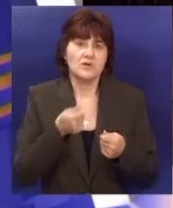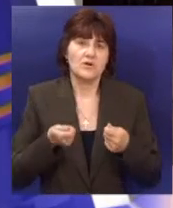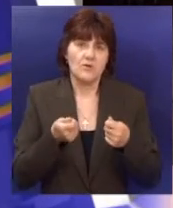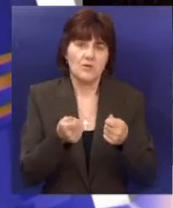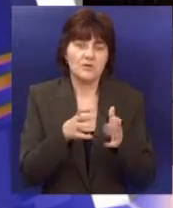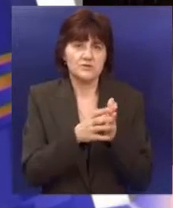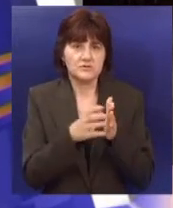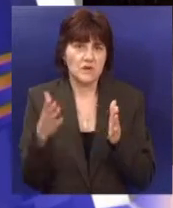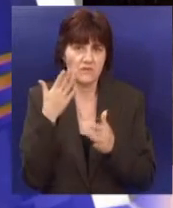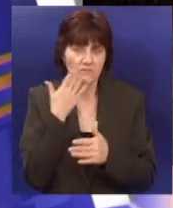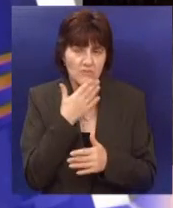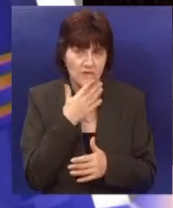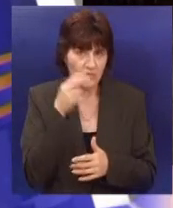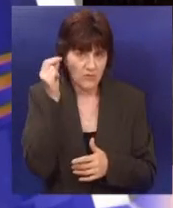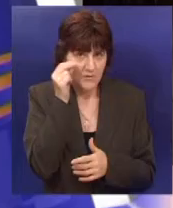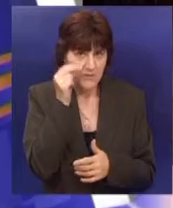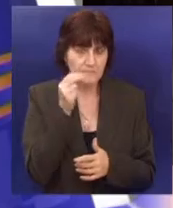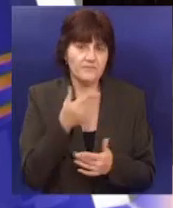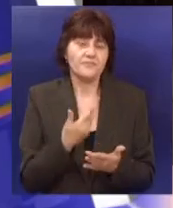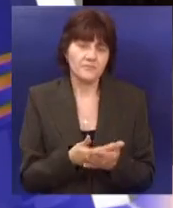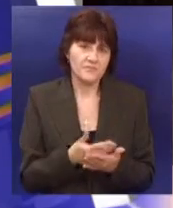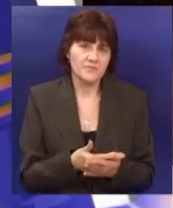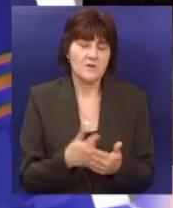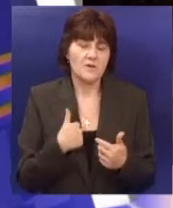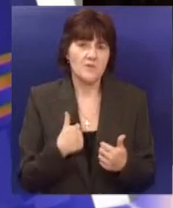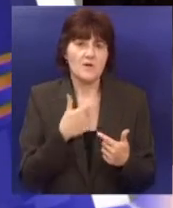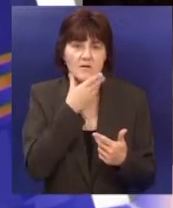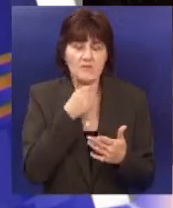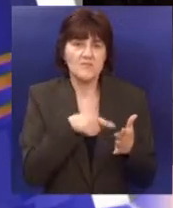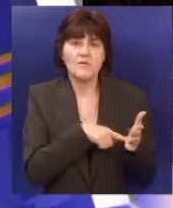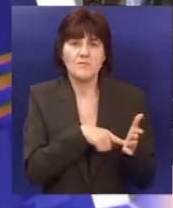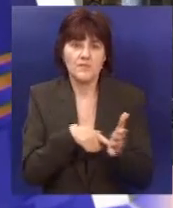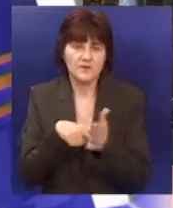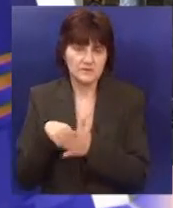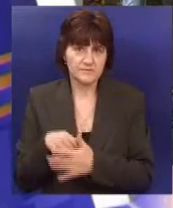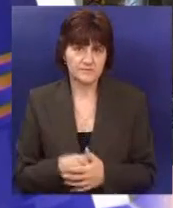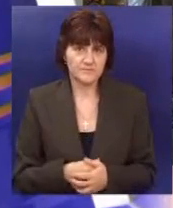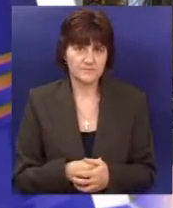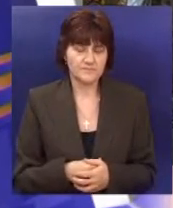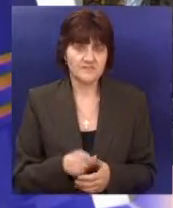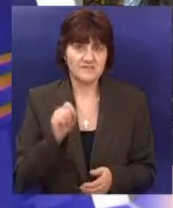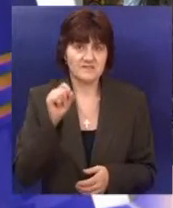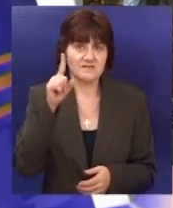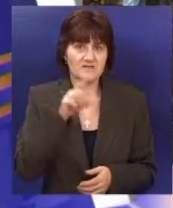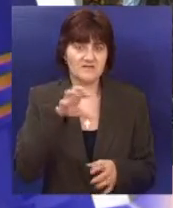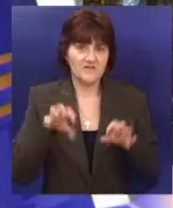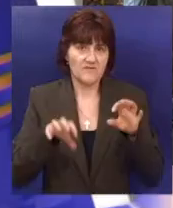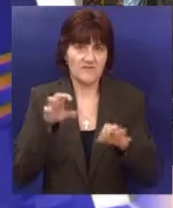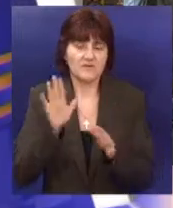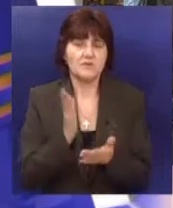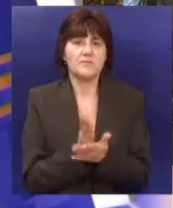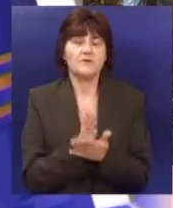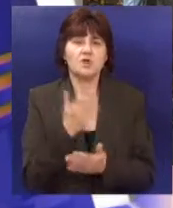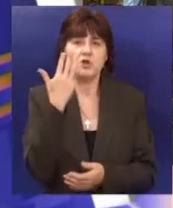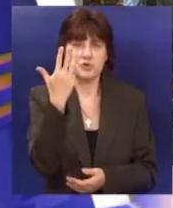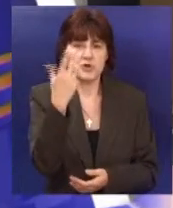u određenom obrazovnom profilu, pa bi hteli im to da pokažemo. Od 12 odeljenja, 4 će